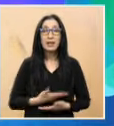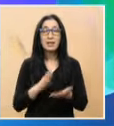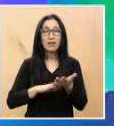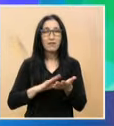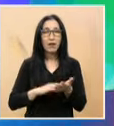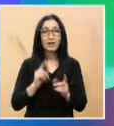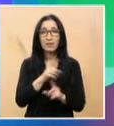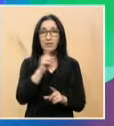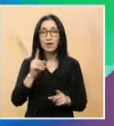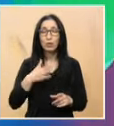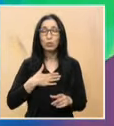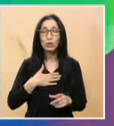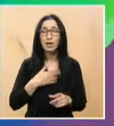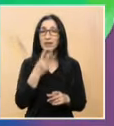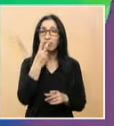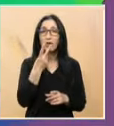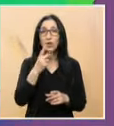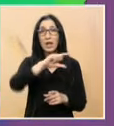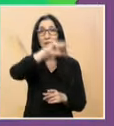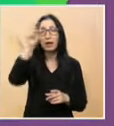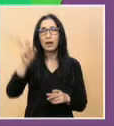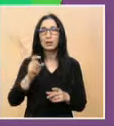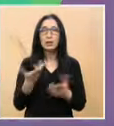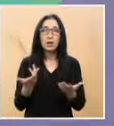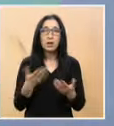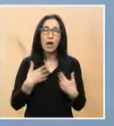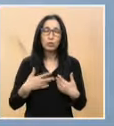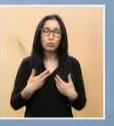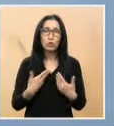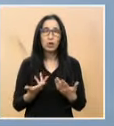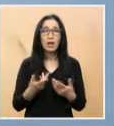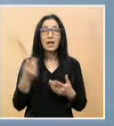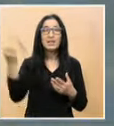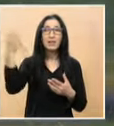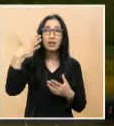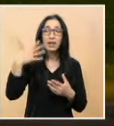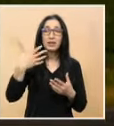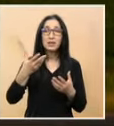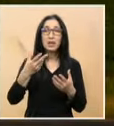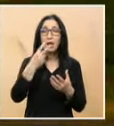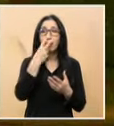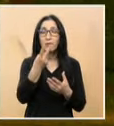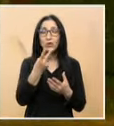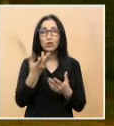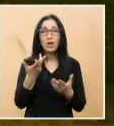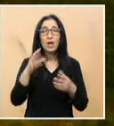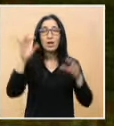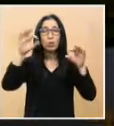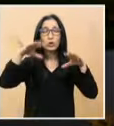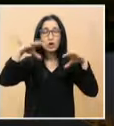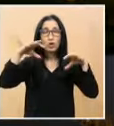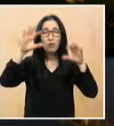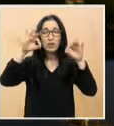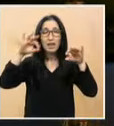Интересен факт е, че всеки от нас вижда дъгата по свой собствен начин. Тъй като светлината се отразява в дъждовните капки,